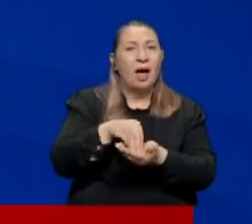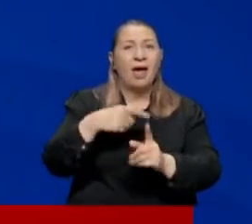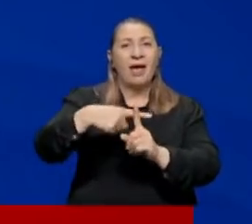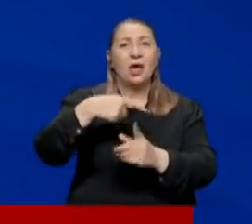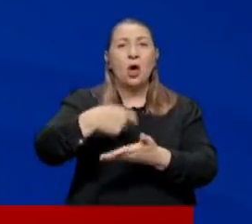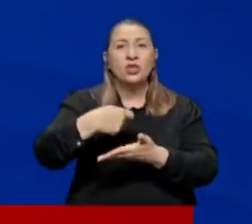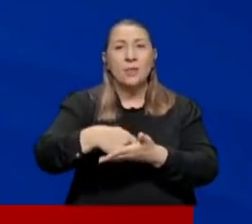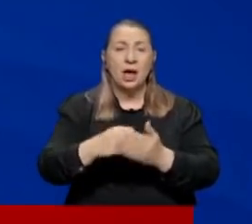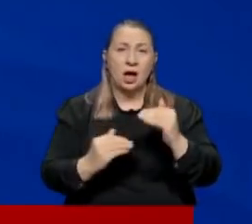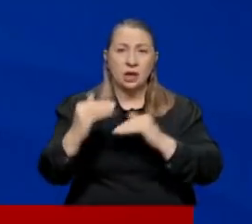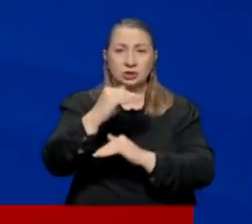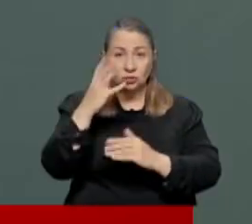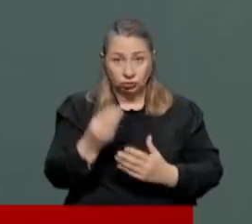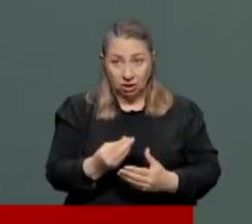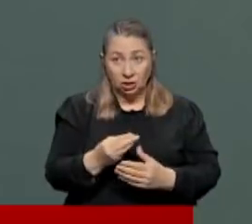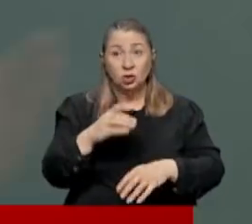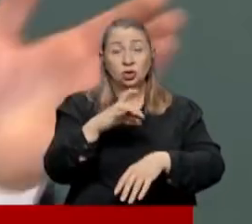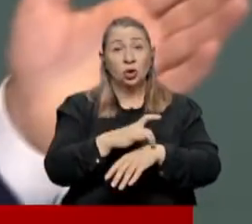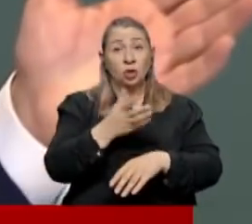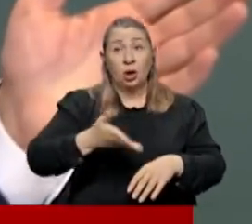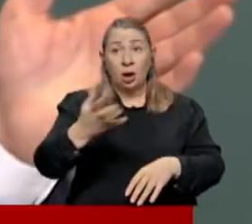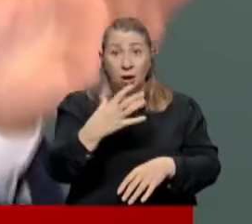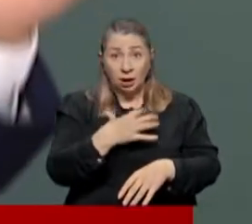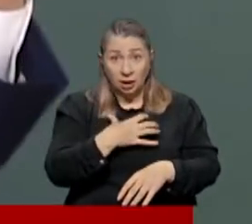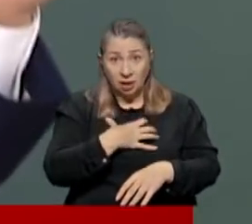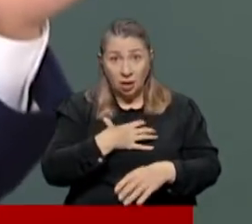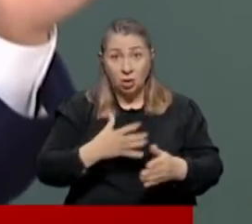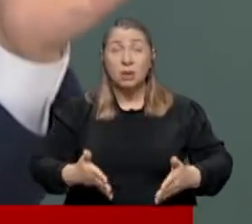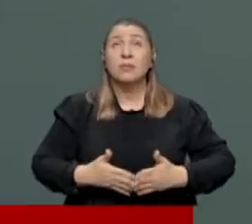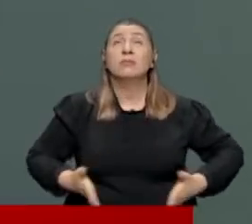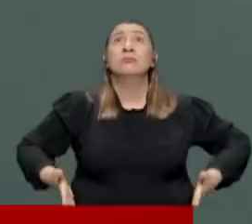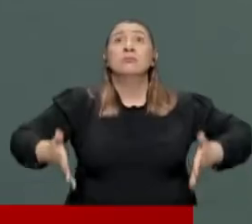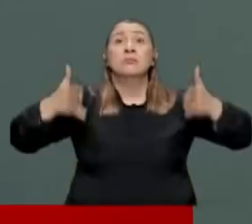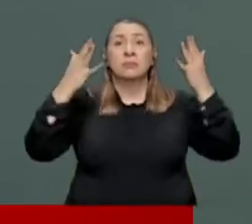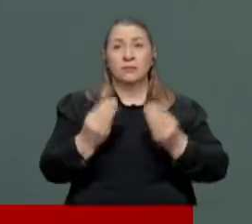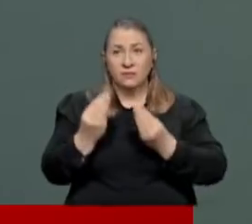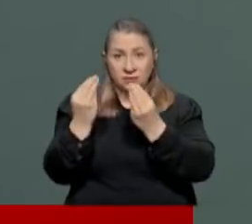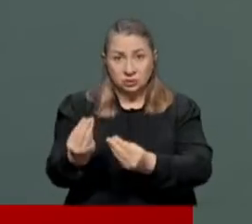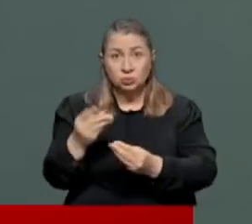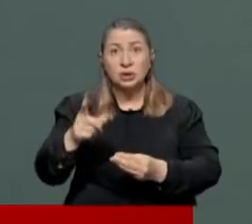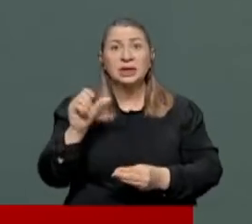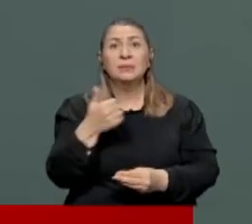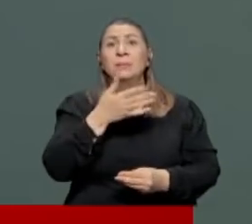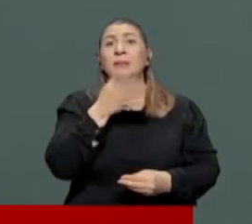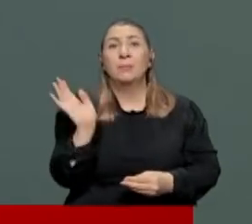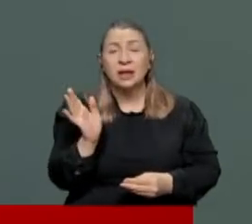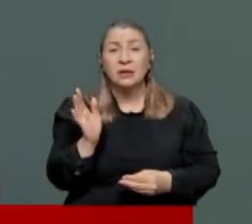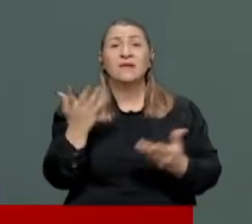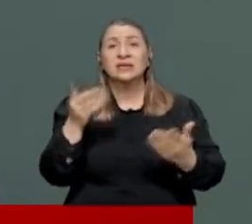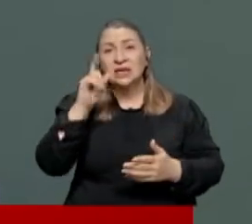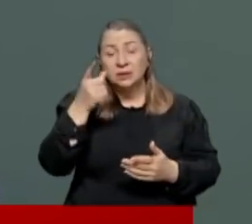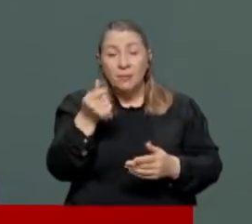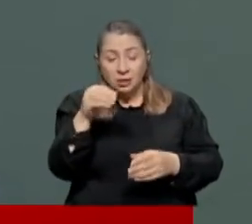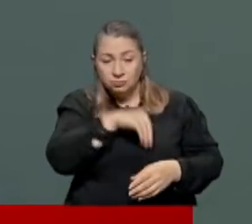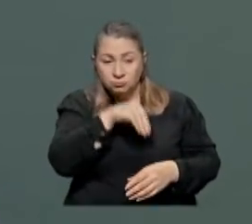ödemelerde artış yapılacak Doktorlar kendilerine büyük binalar teslim edilmiş bunların kıymetini bilmeyen ve